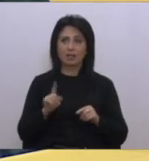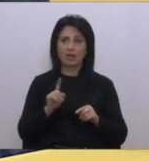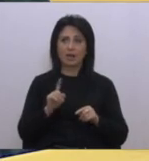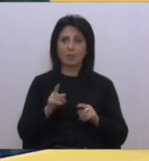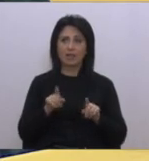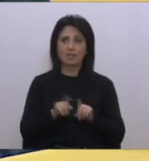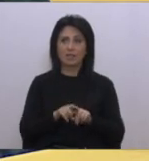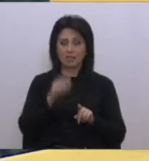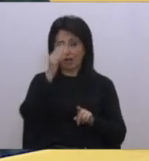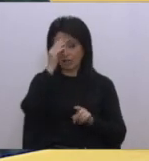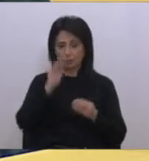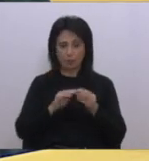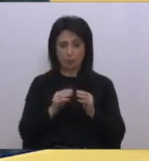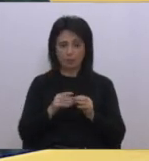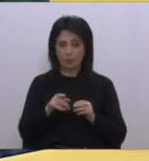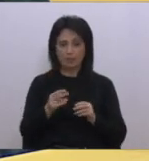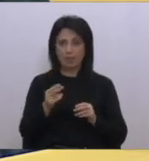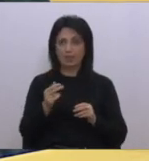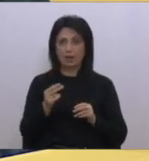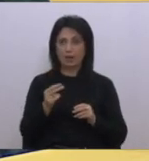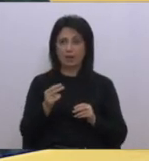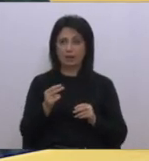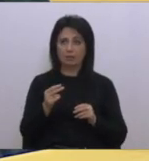ისეთ არსებით პრობლემას ეს თანხა